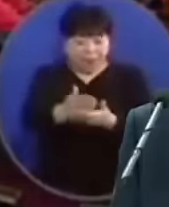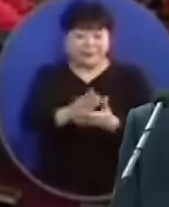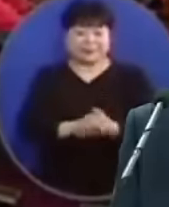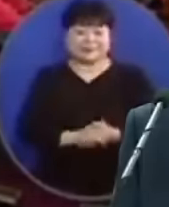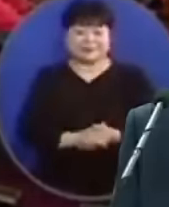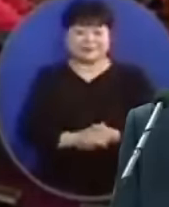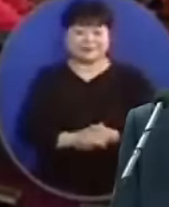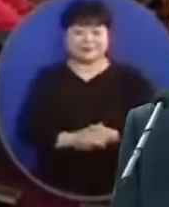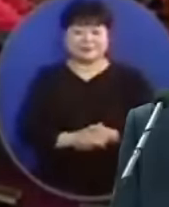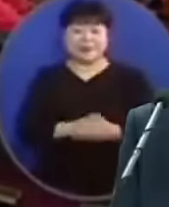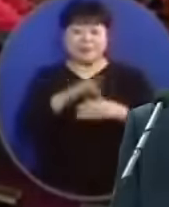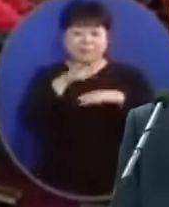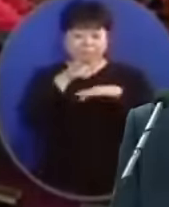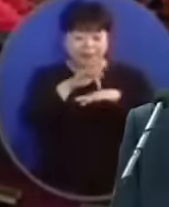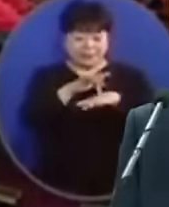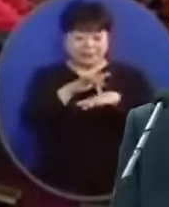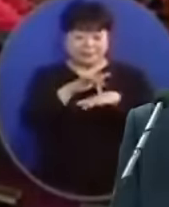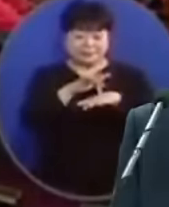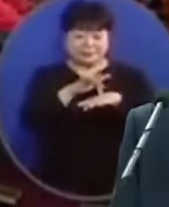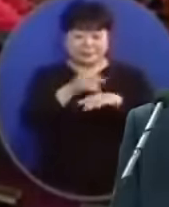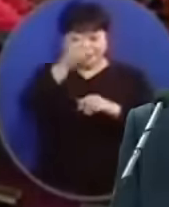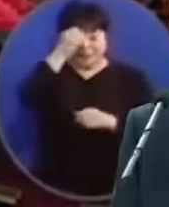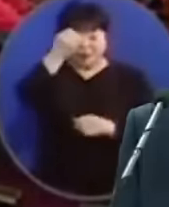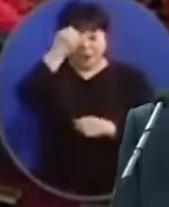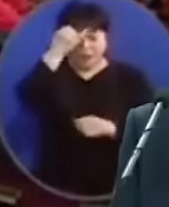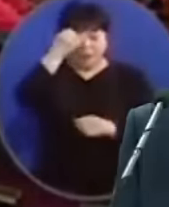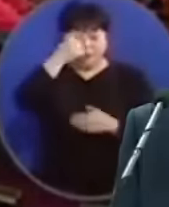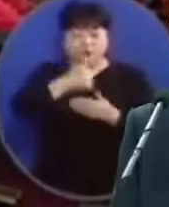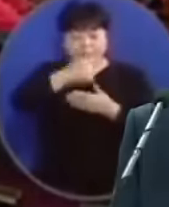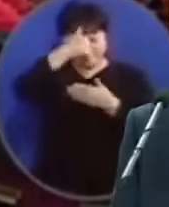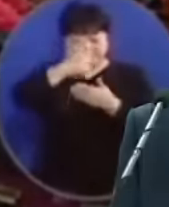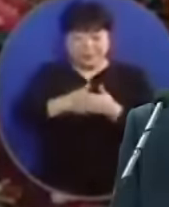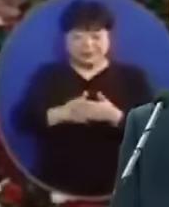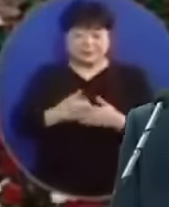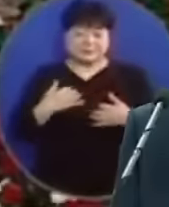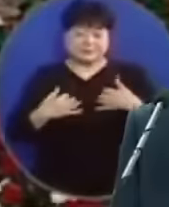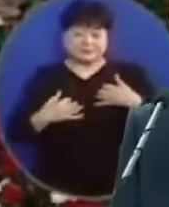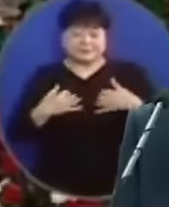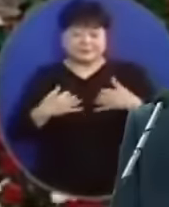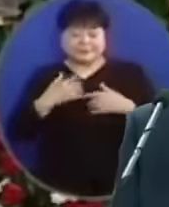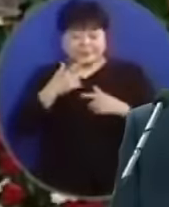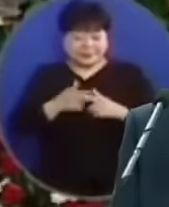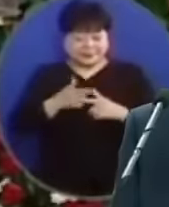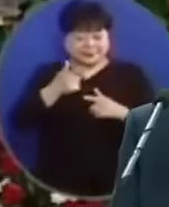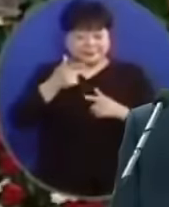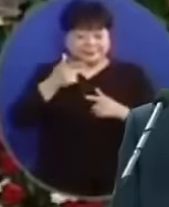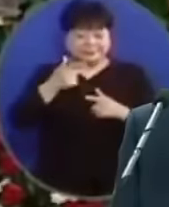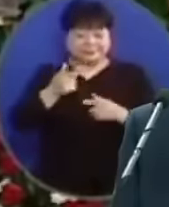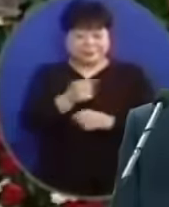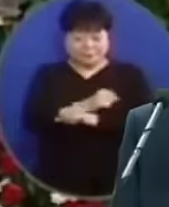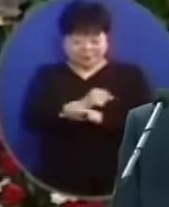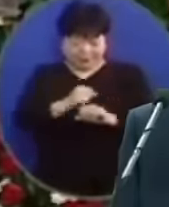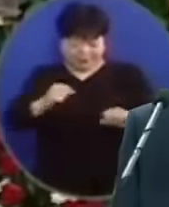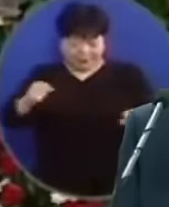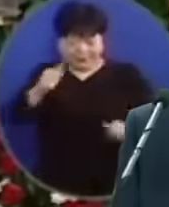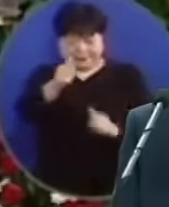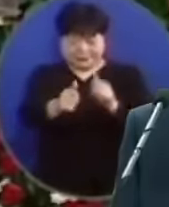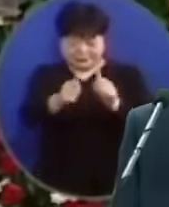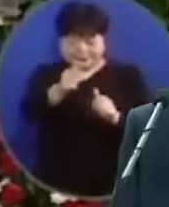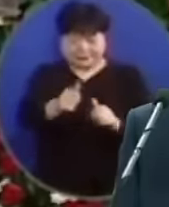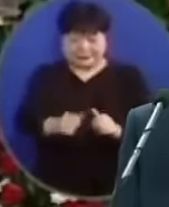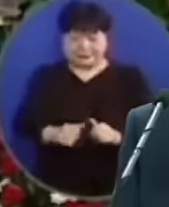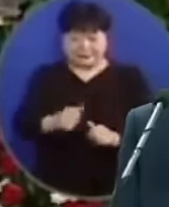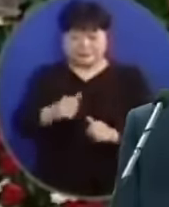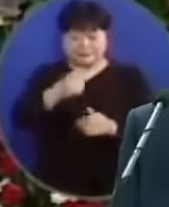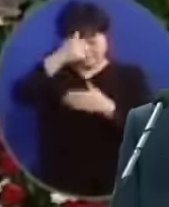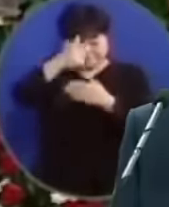것입니다. 마귀는 아담과 하와를 타락한 재미를 가지고서 예수님을 광야에서 시험해서